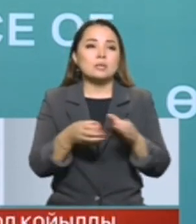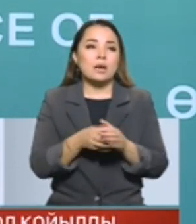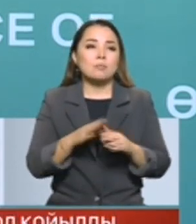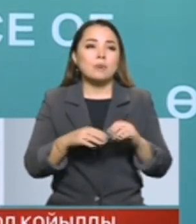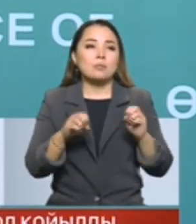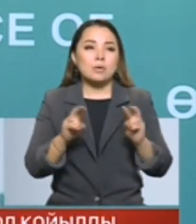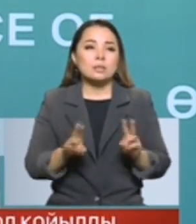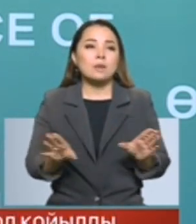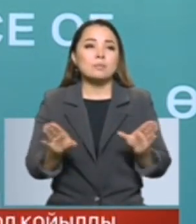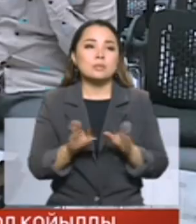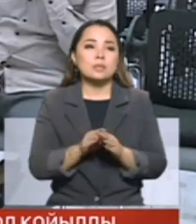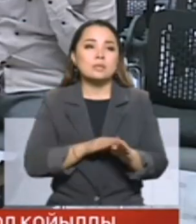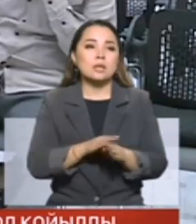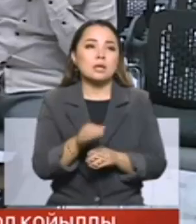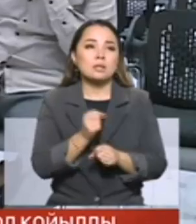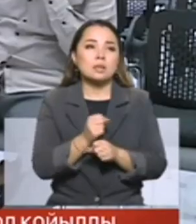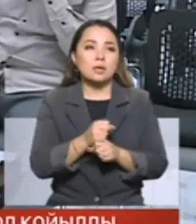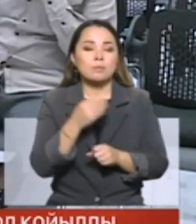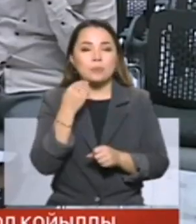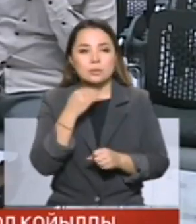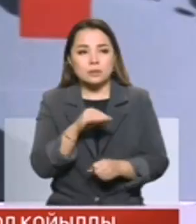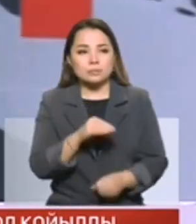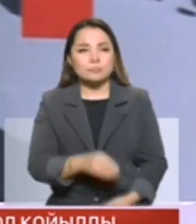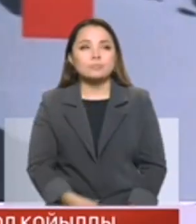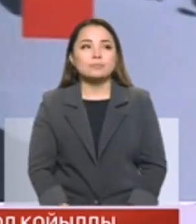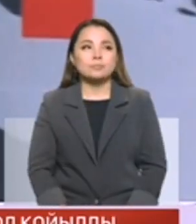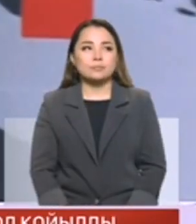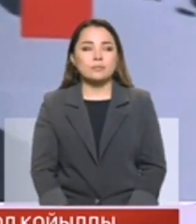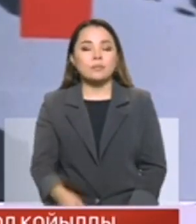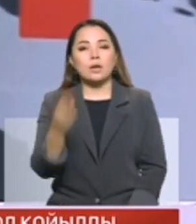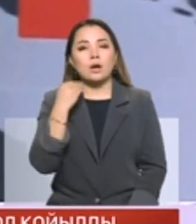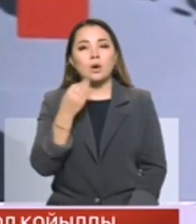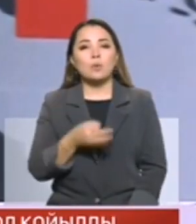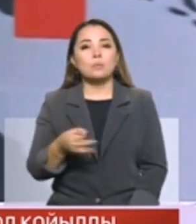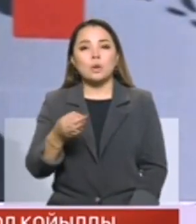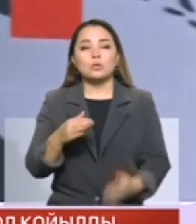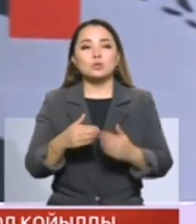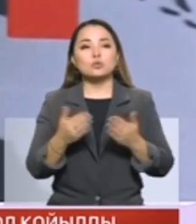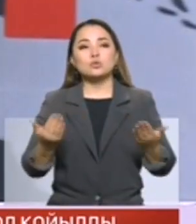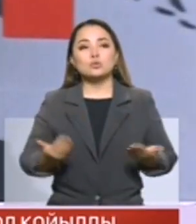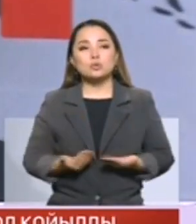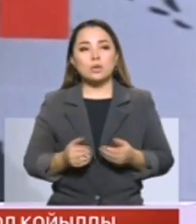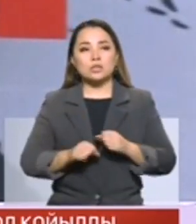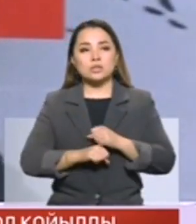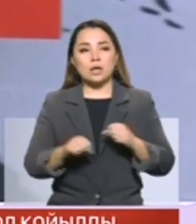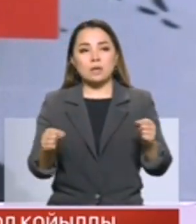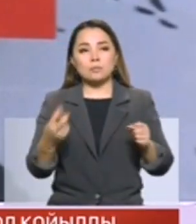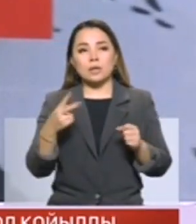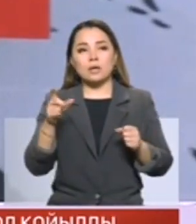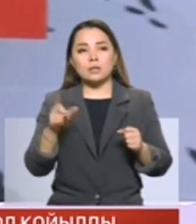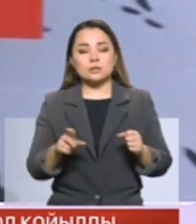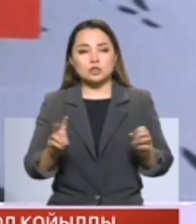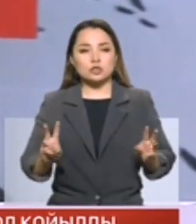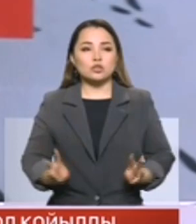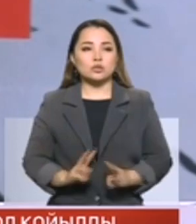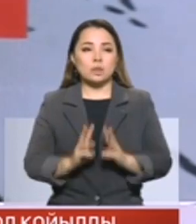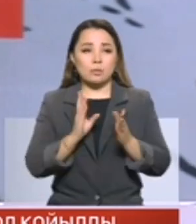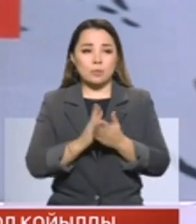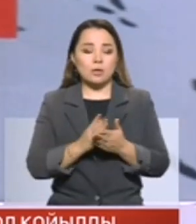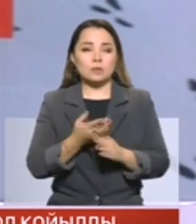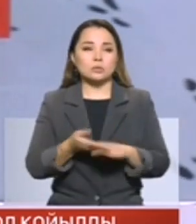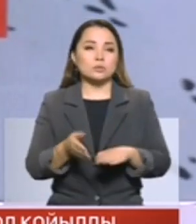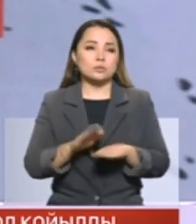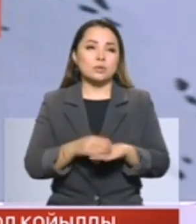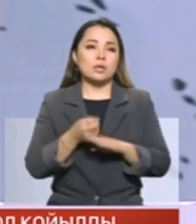мамандарымен бірлесіп атқарып отырмыз осы жұмысты. Алматы облысында тұрғын үй жарылып, 2 адамды қатты күйік шалды. Олар